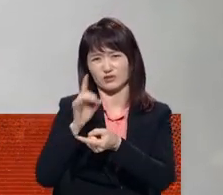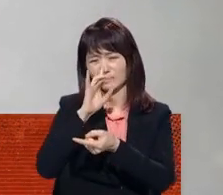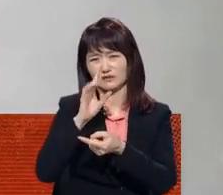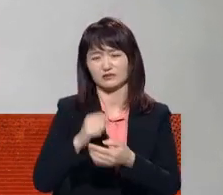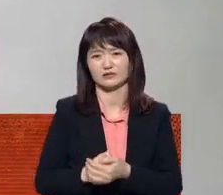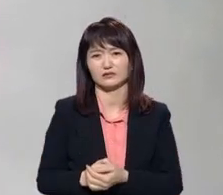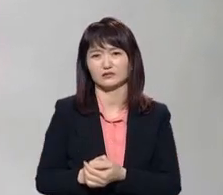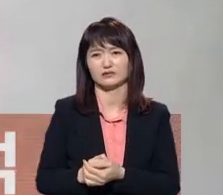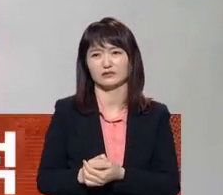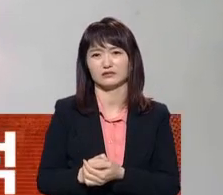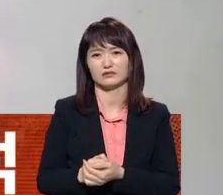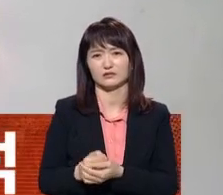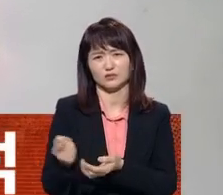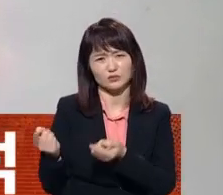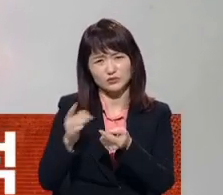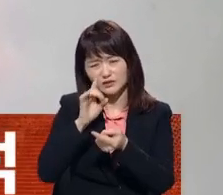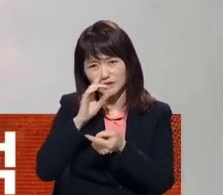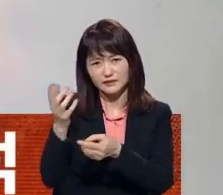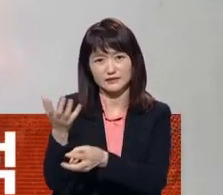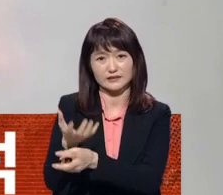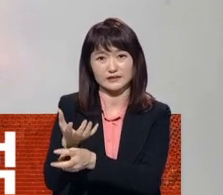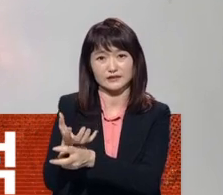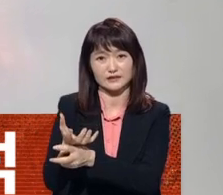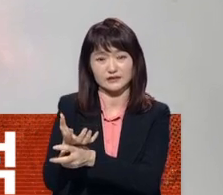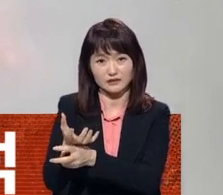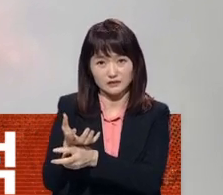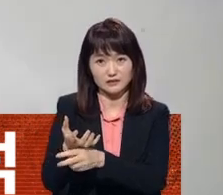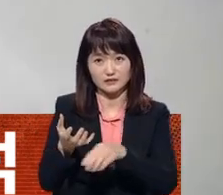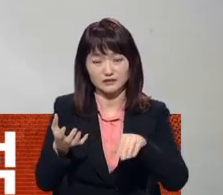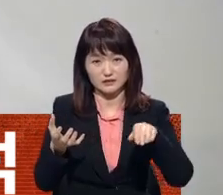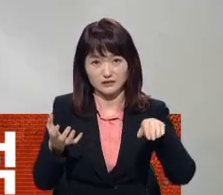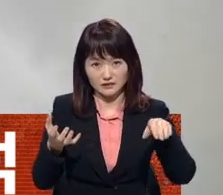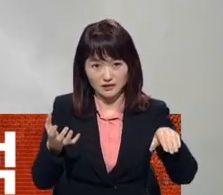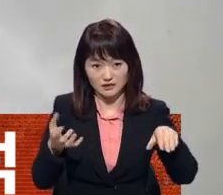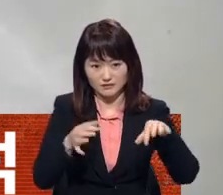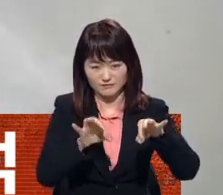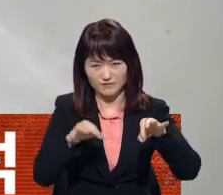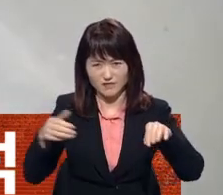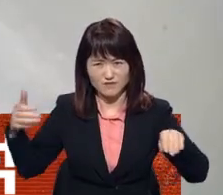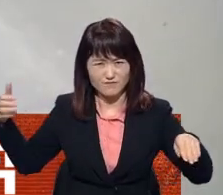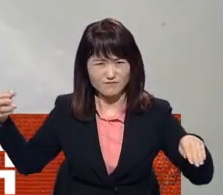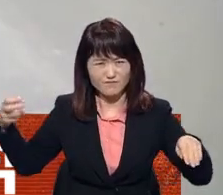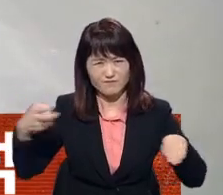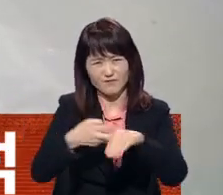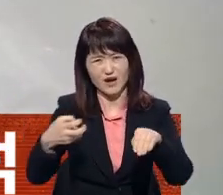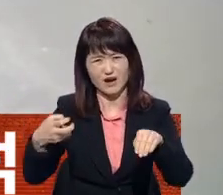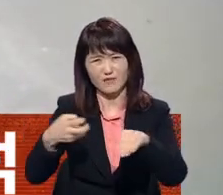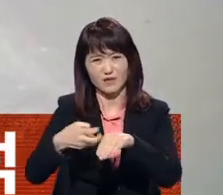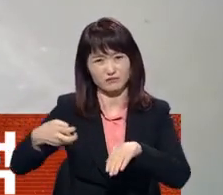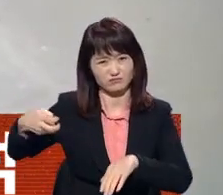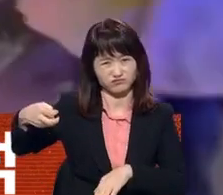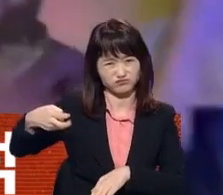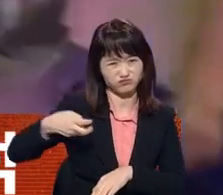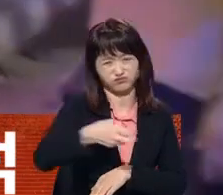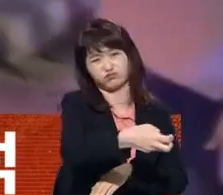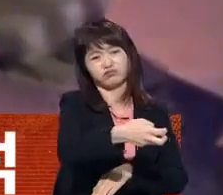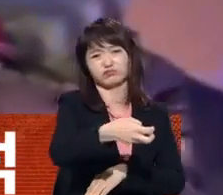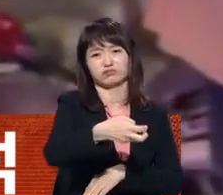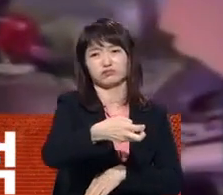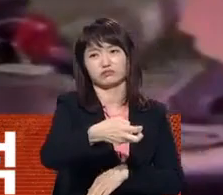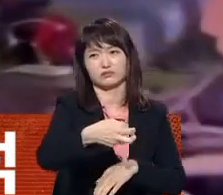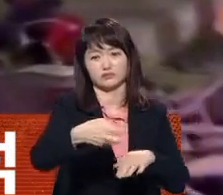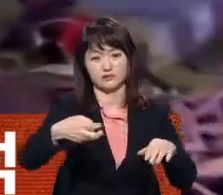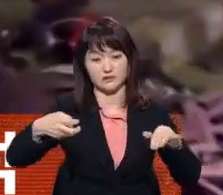합니다이 통제력을 잃은 트럭이 가게 앞에 있던 승용차와 오토바이를 크게 받은 직후에도이 속도를 멈추지 못하고 그대로